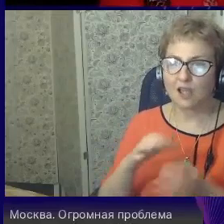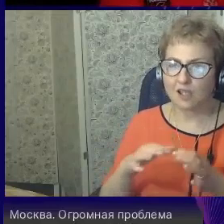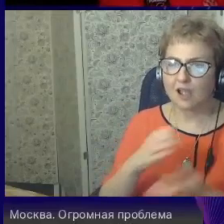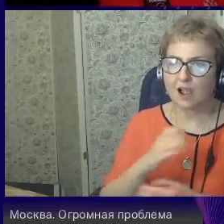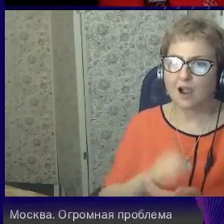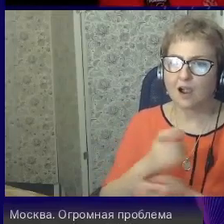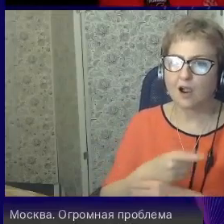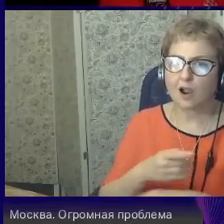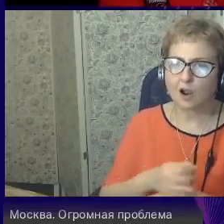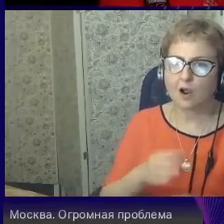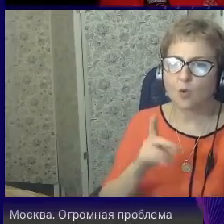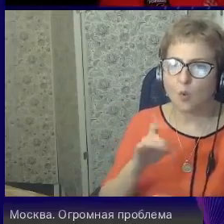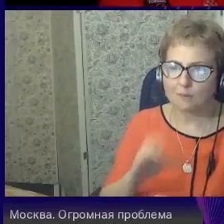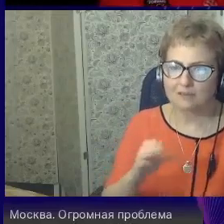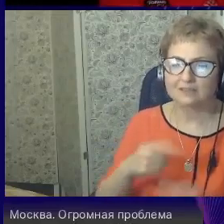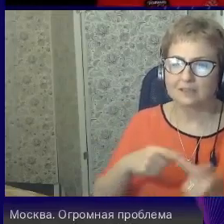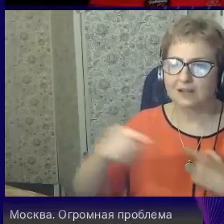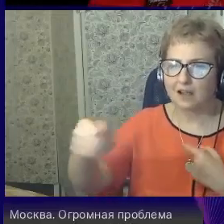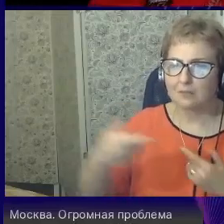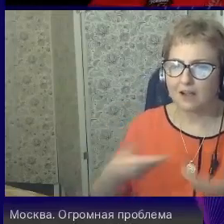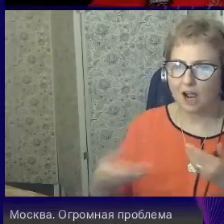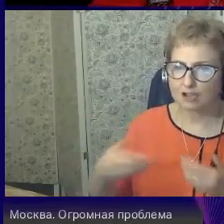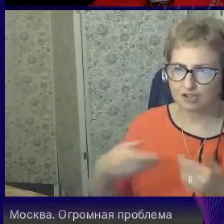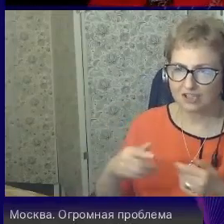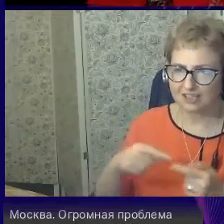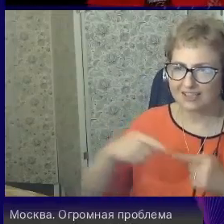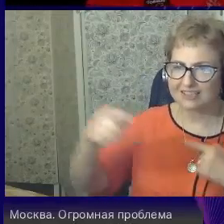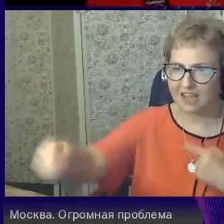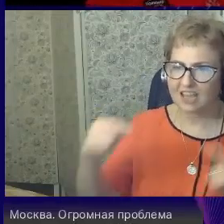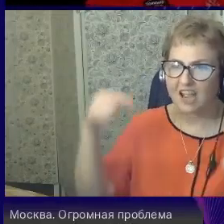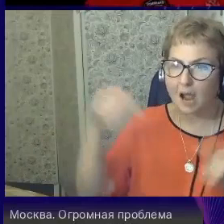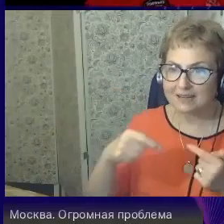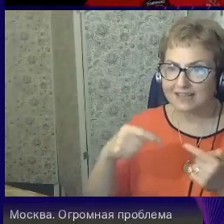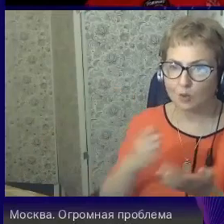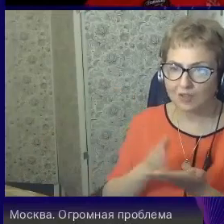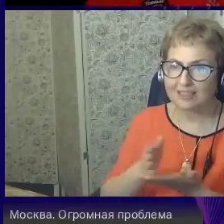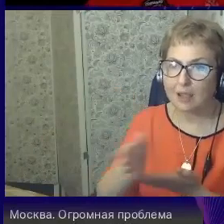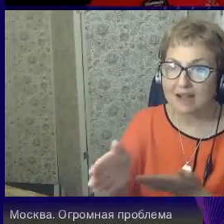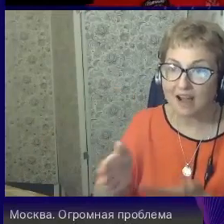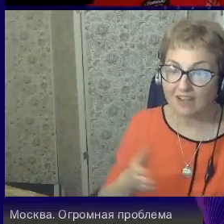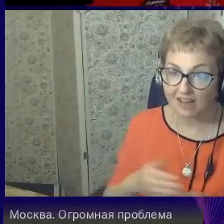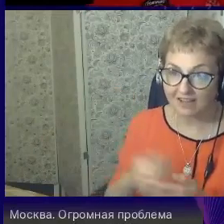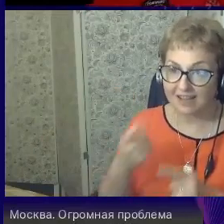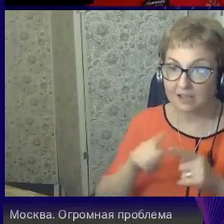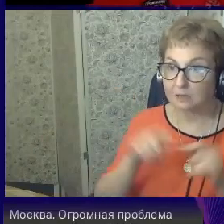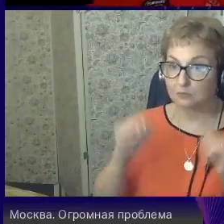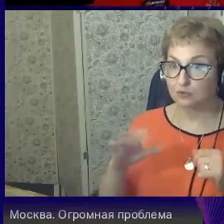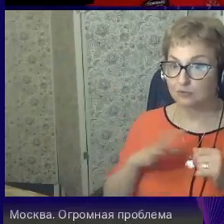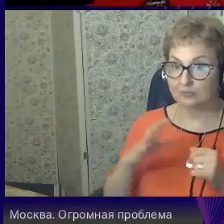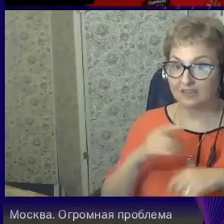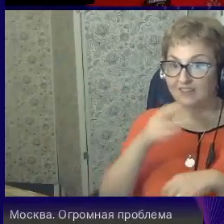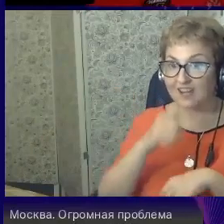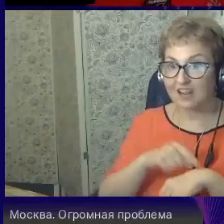картой в лесу и прохождение дистанции в определенном направлении. Это может быть либо